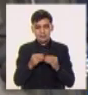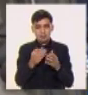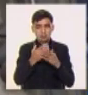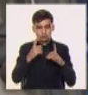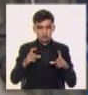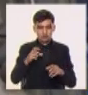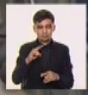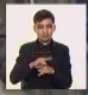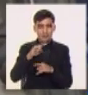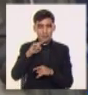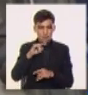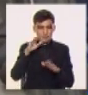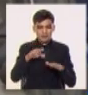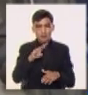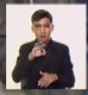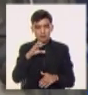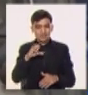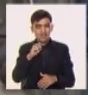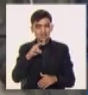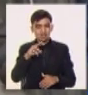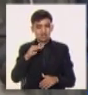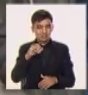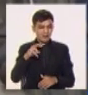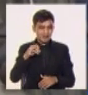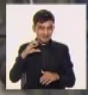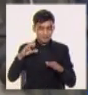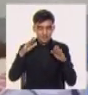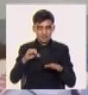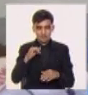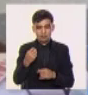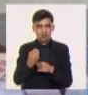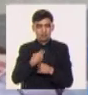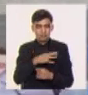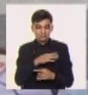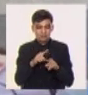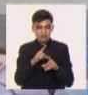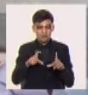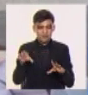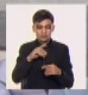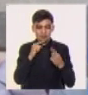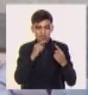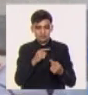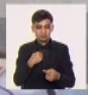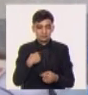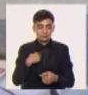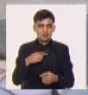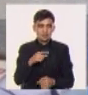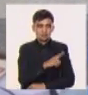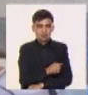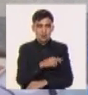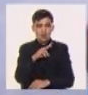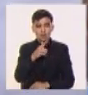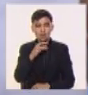аэропорту Лос-Анджелеса – это уволенные в период пандемии сотрудники. Они призывают руководство международного авиаузла продлить им медицинские